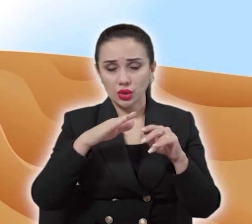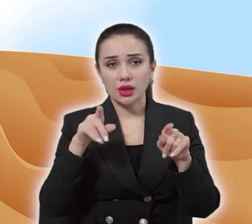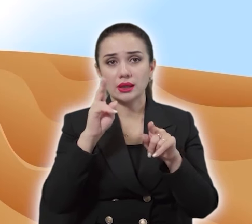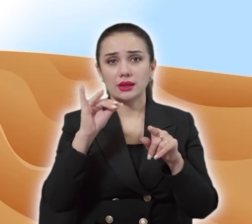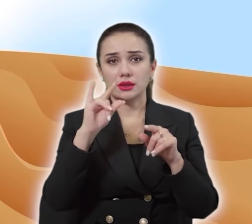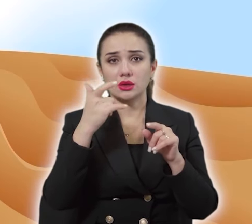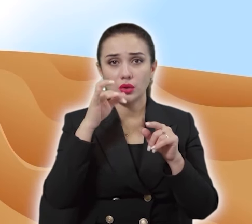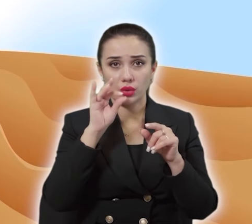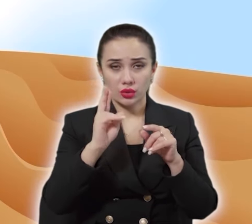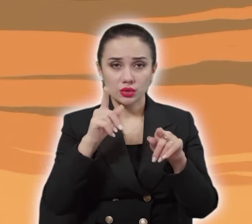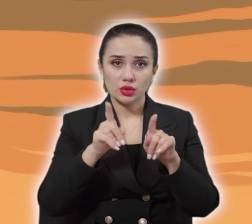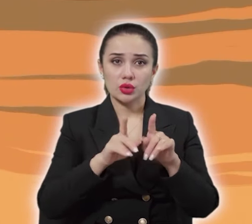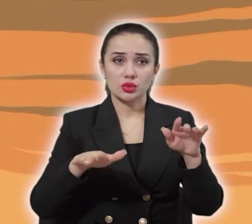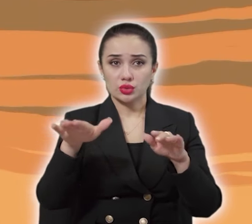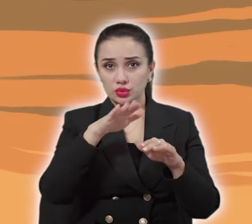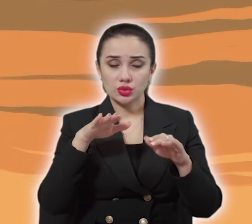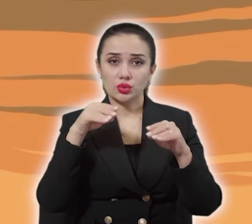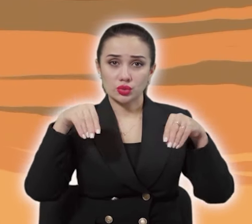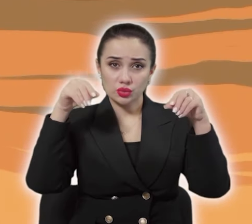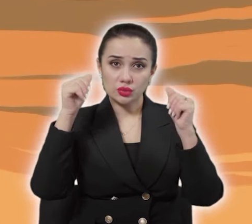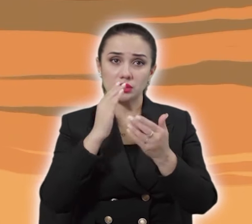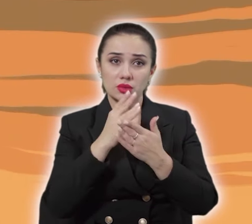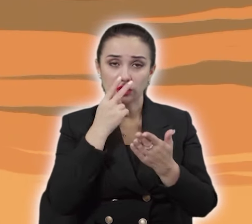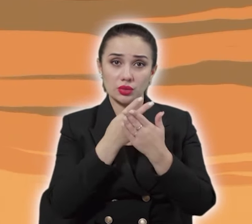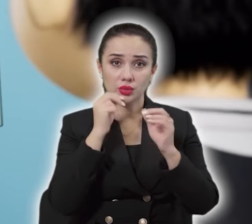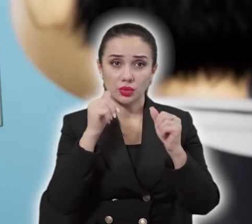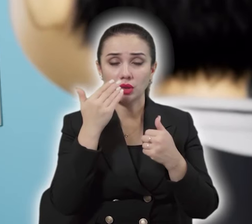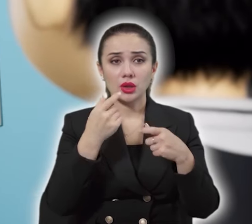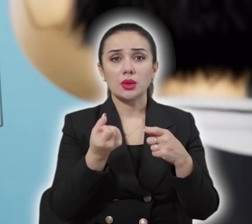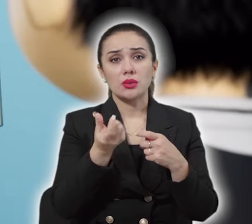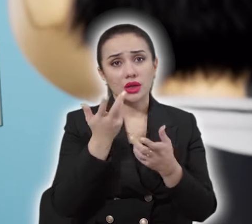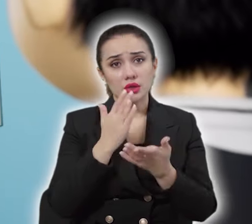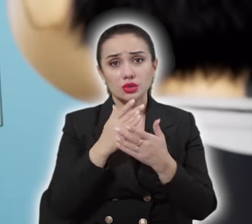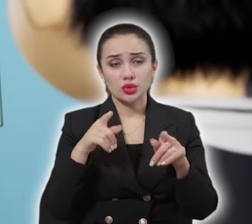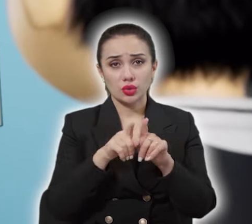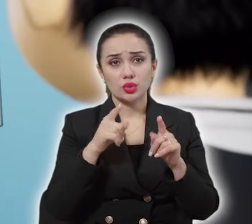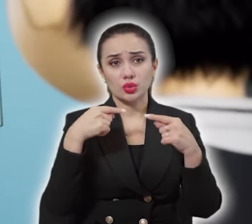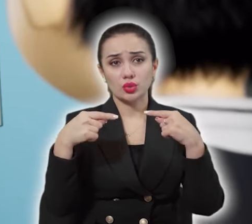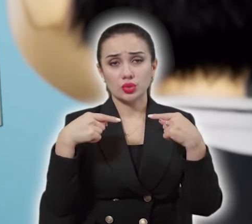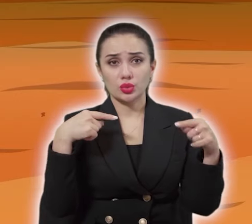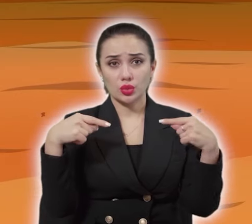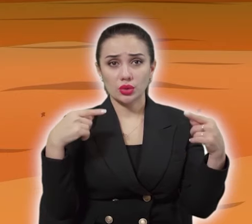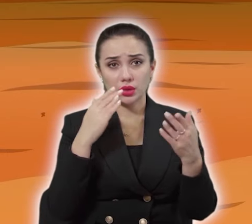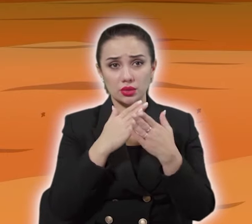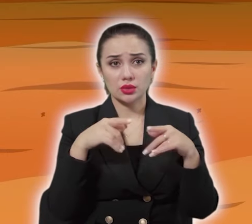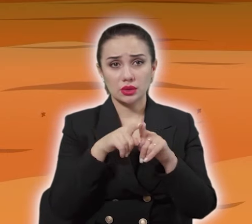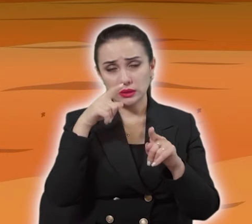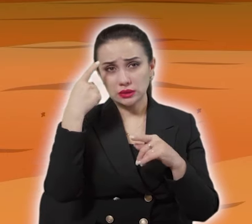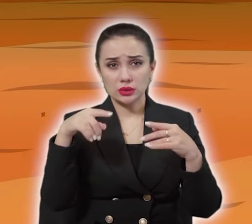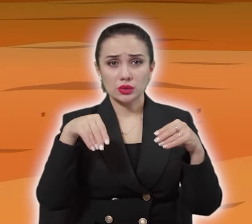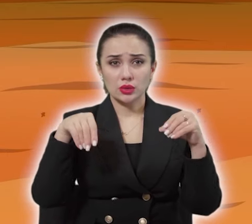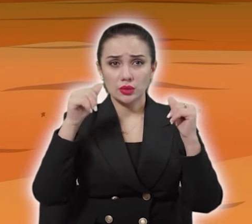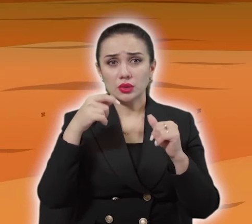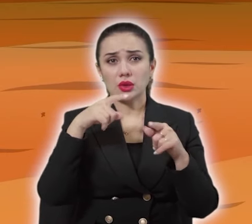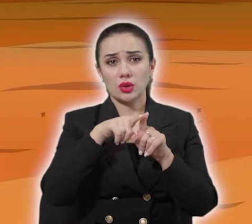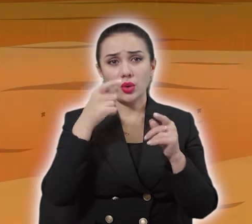cho'llar, qirg'oq cho'llari va yarim quruq cho'llarni farqlash mumkin. Cho'llar bir necha turlarga ega. Issiq cho'l. U